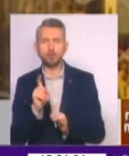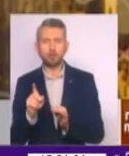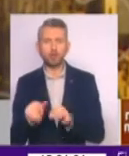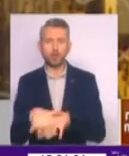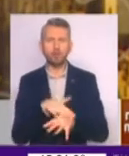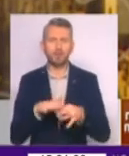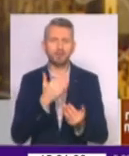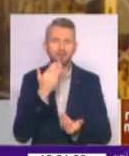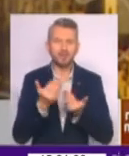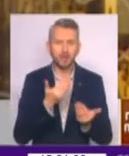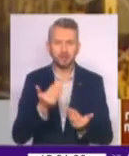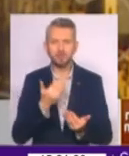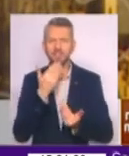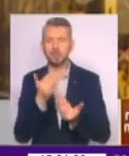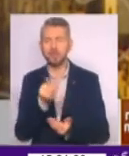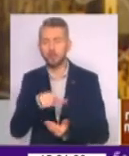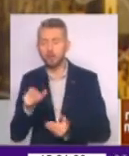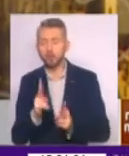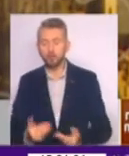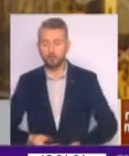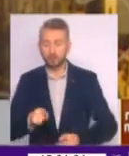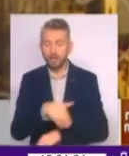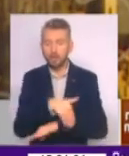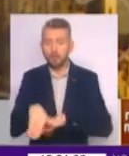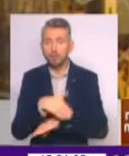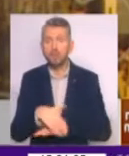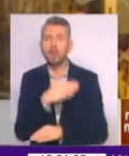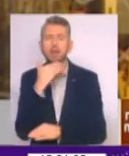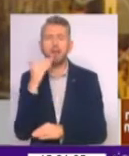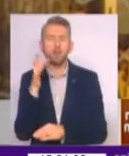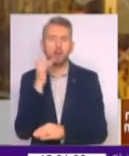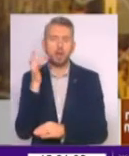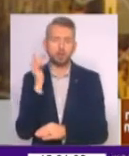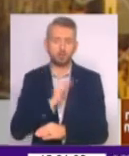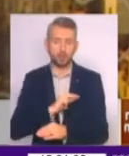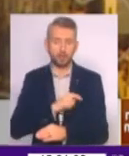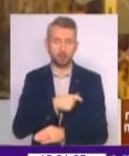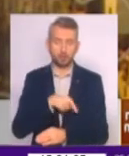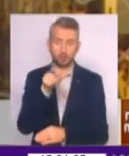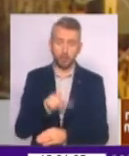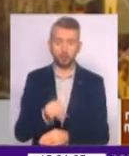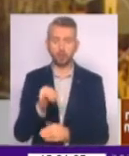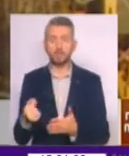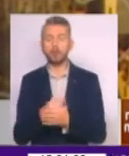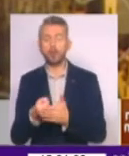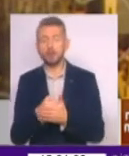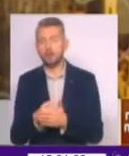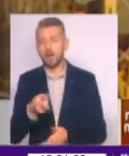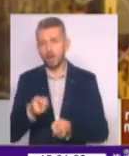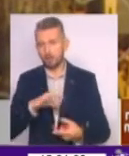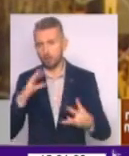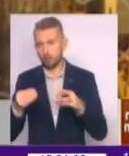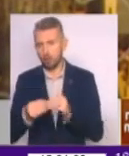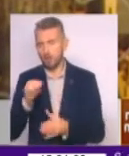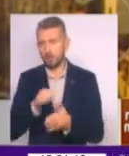зверненнями, зверненнями від жителів, які саме проживають на цих вулицях, набагато легше і працювати депутату, і, звичайно, домагатися реальних результатів